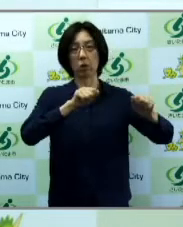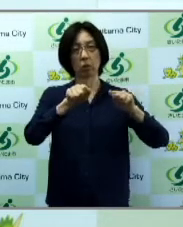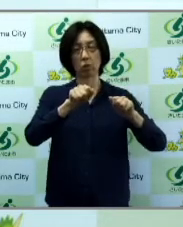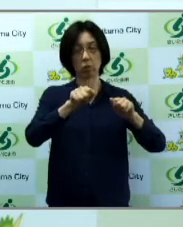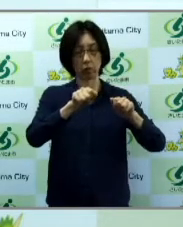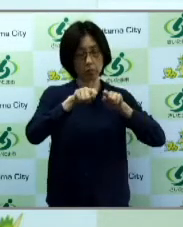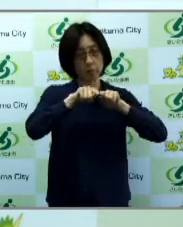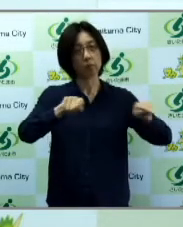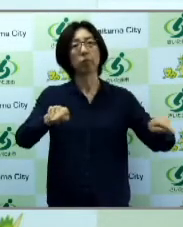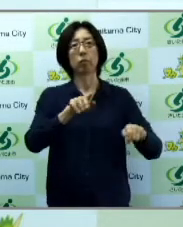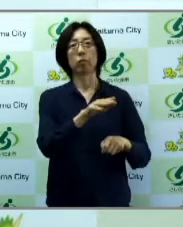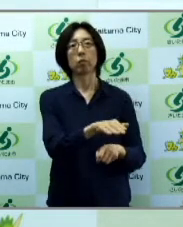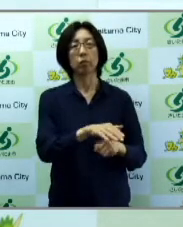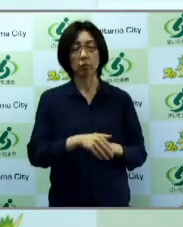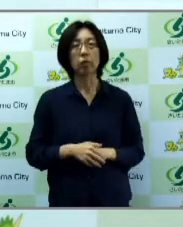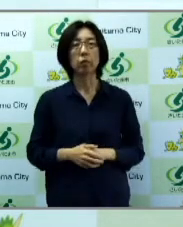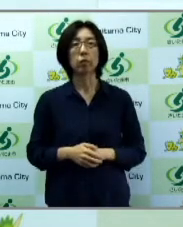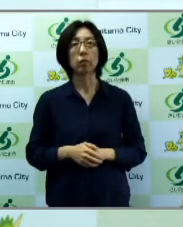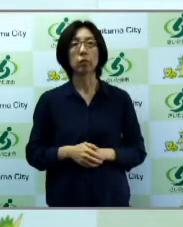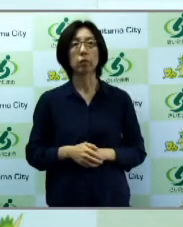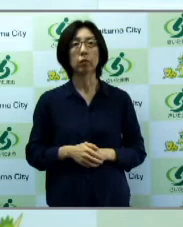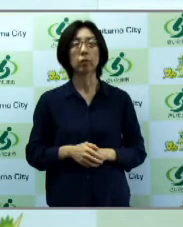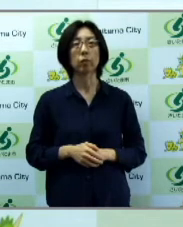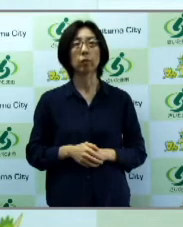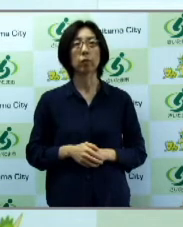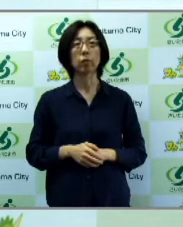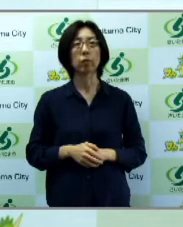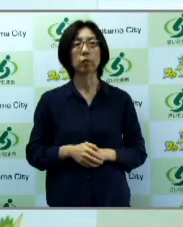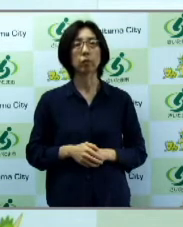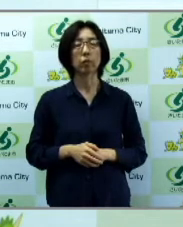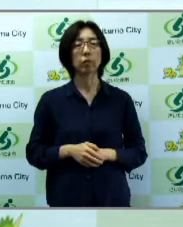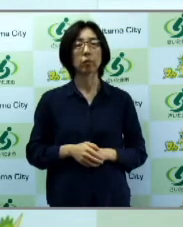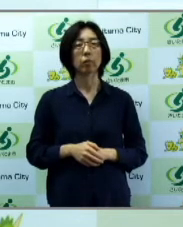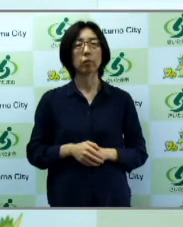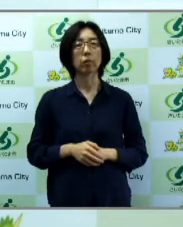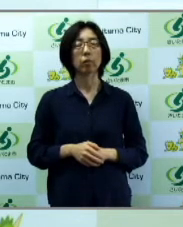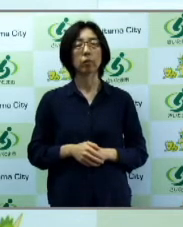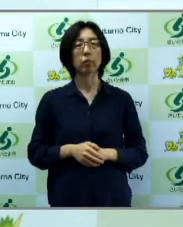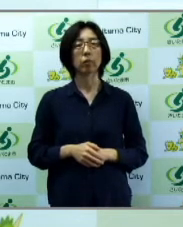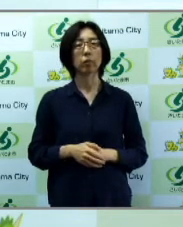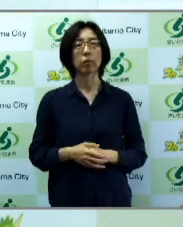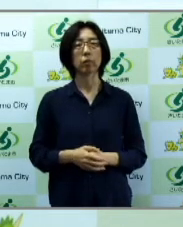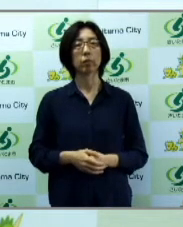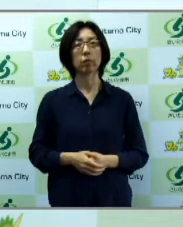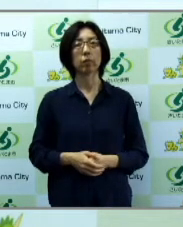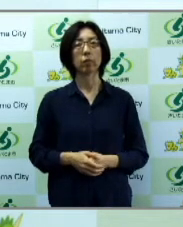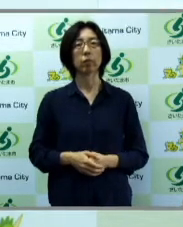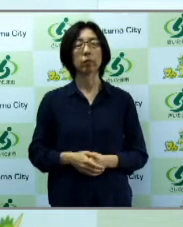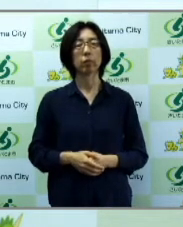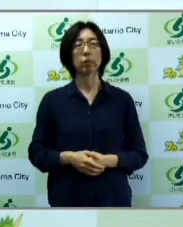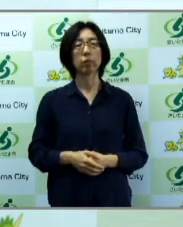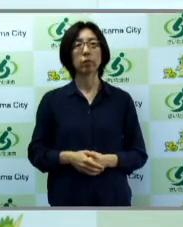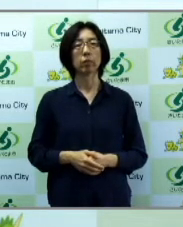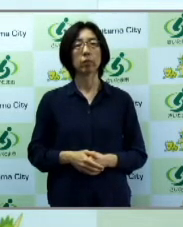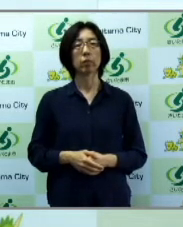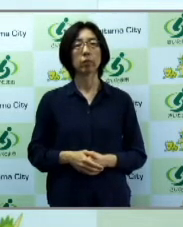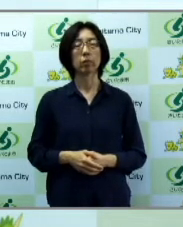った部分を強化をしていこうということでございます。